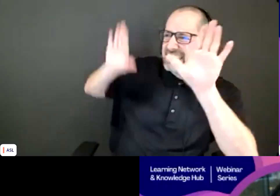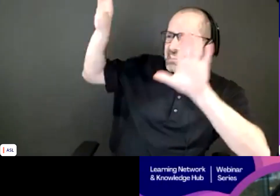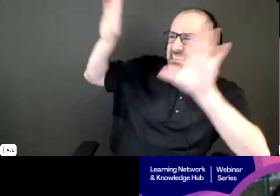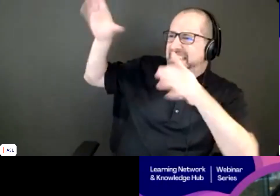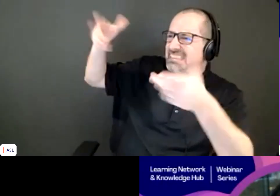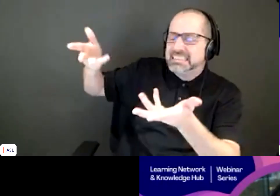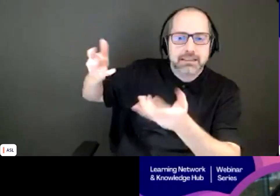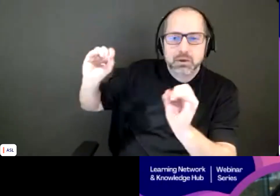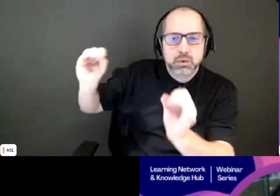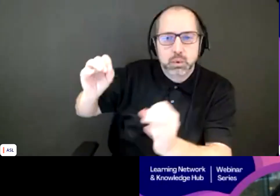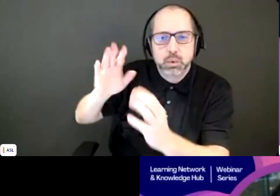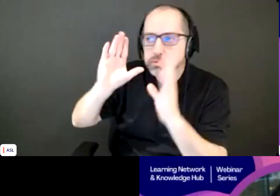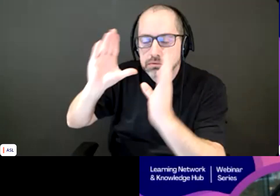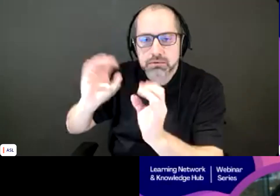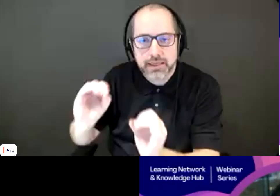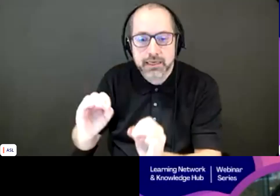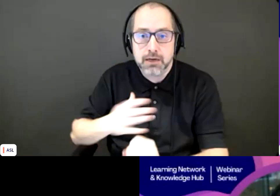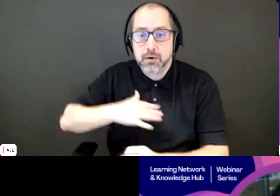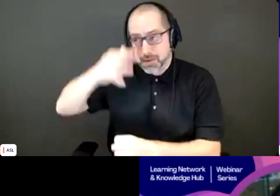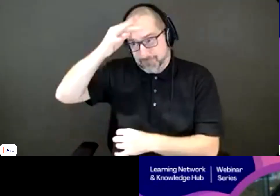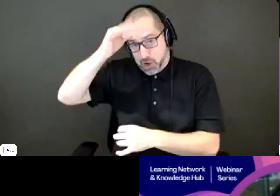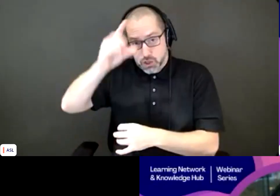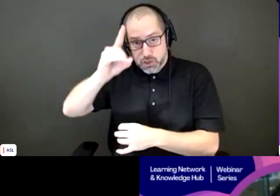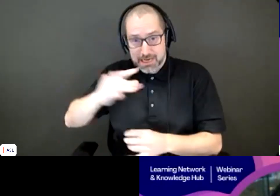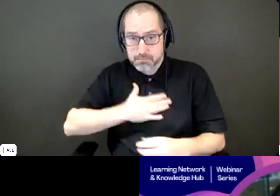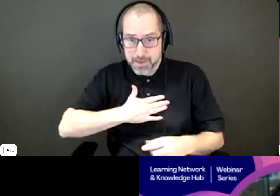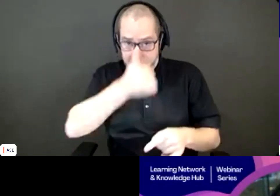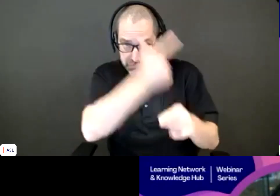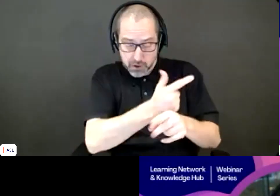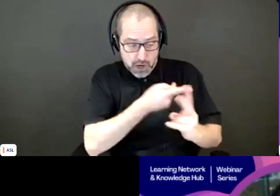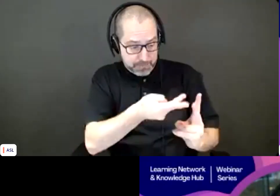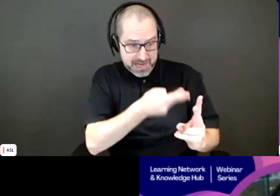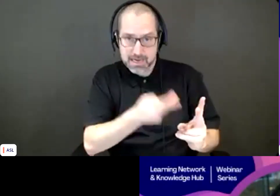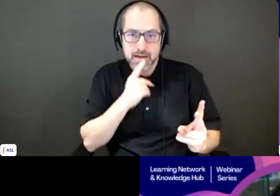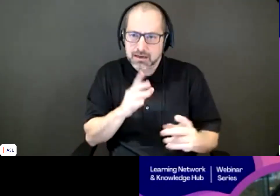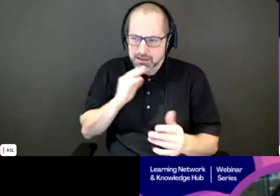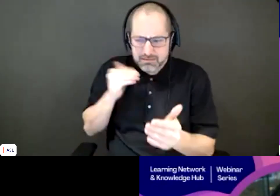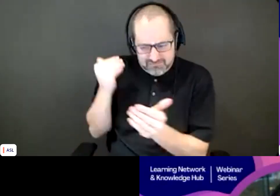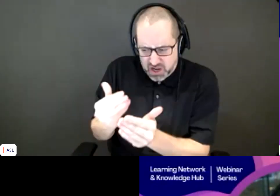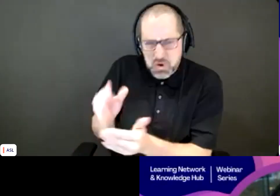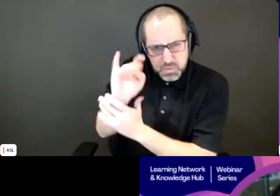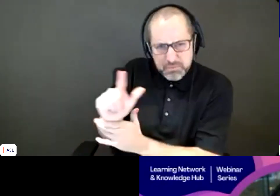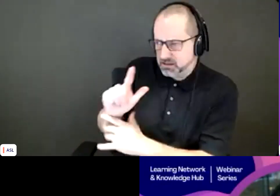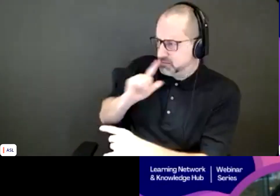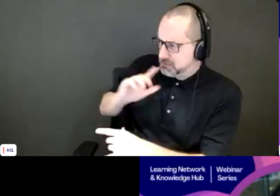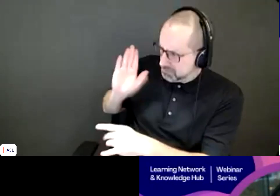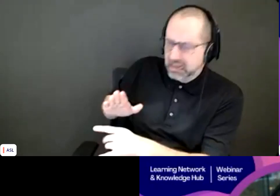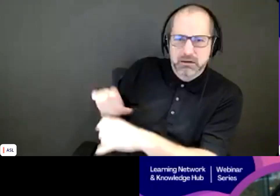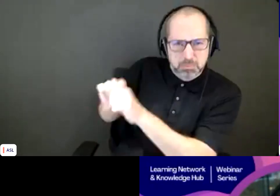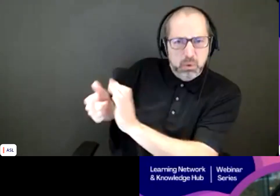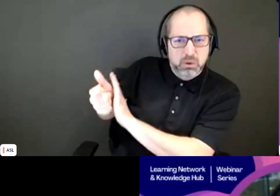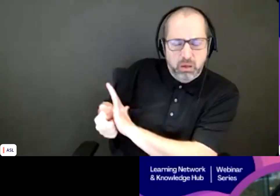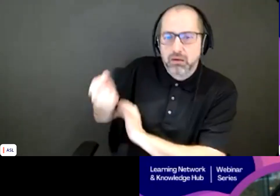à l'aide ma voix n'était pas entendu ce que mon père a fait à mon frère et moi c'était criminel mais comme on les enfants